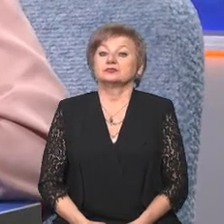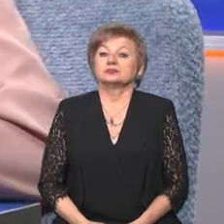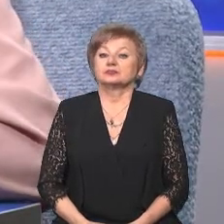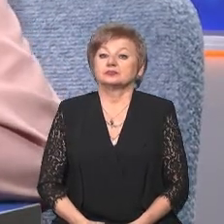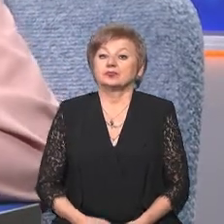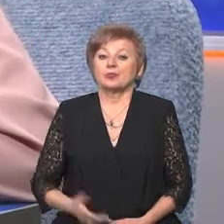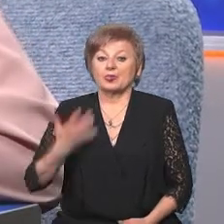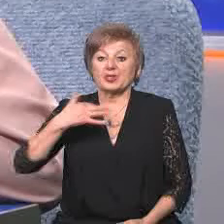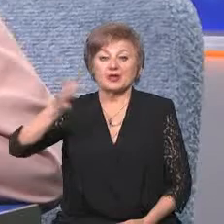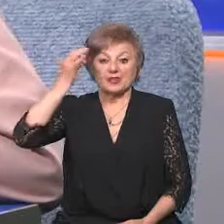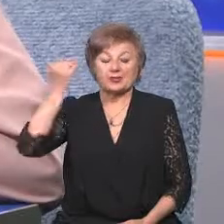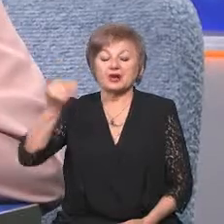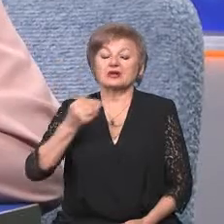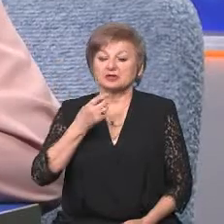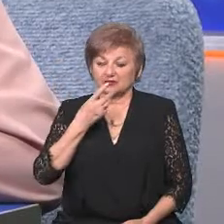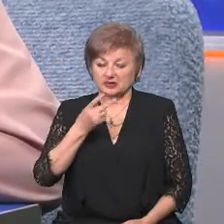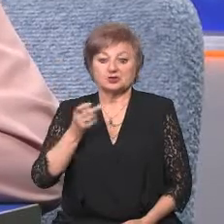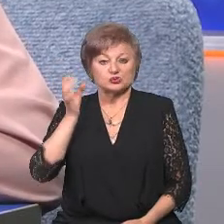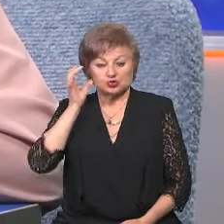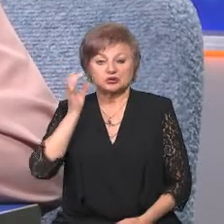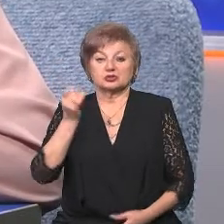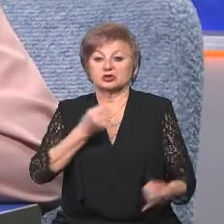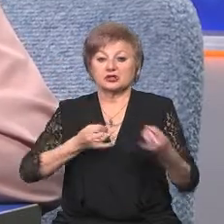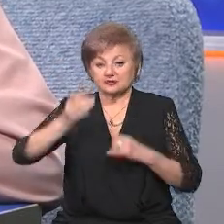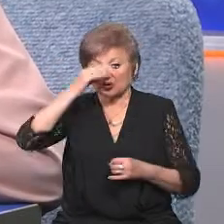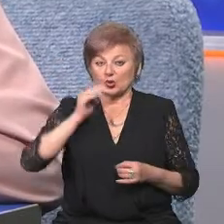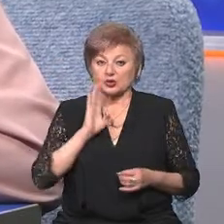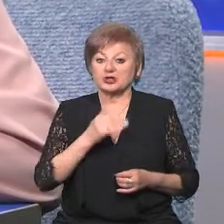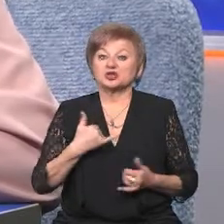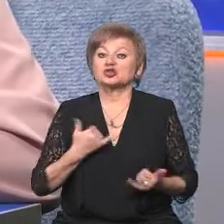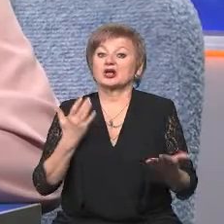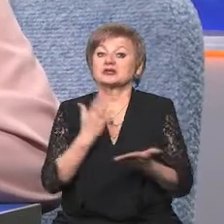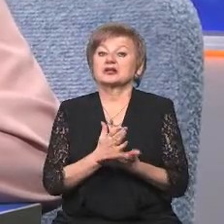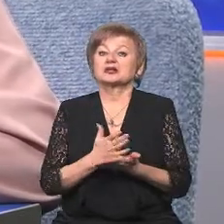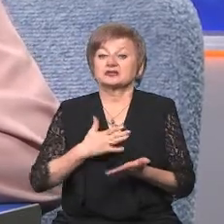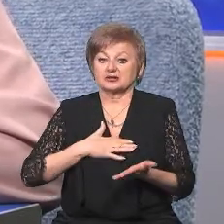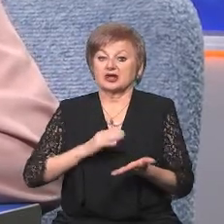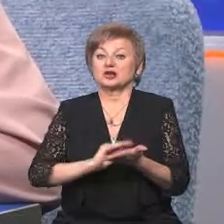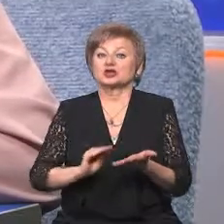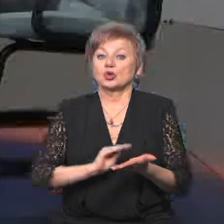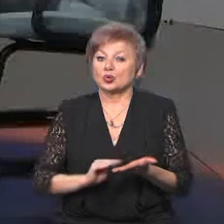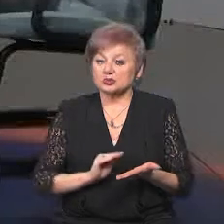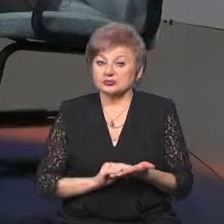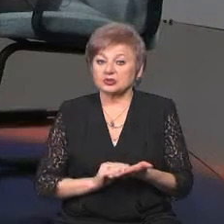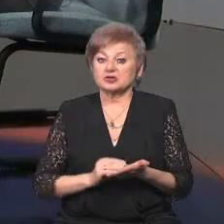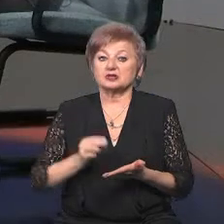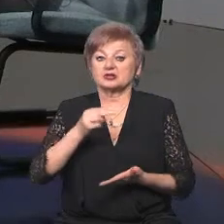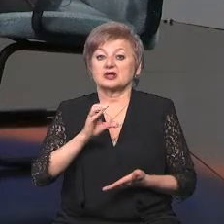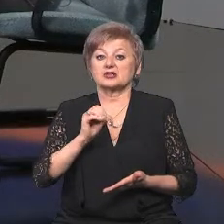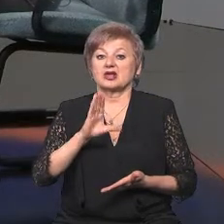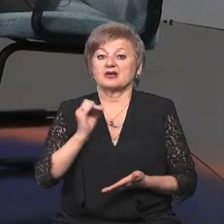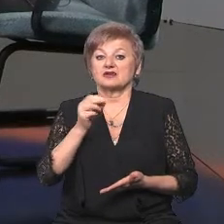Це ми, нагадаю, бачили коментарі батьків. І у нас є наша кореспондентка, редакторка новин Олександра Давиденко.